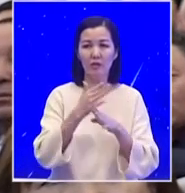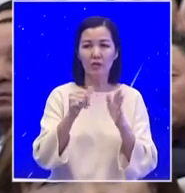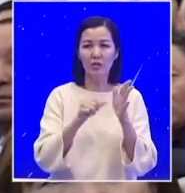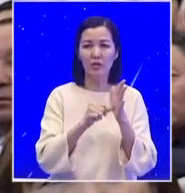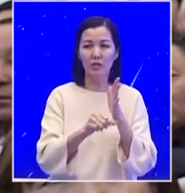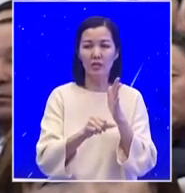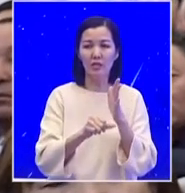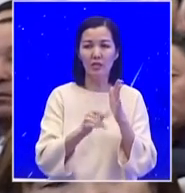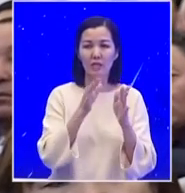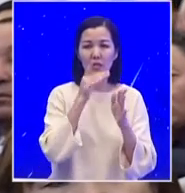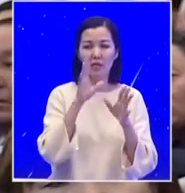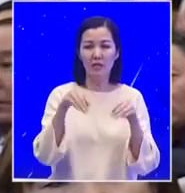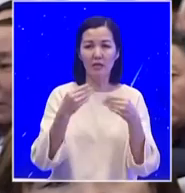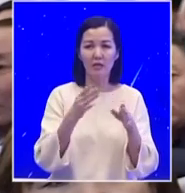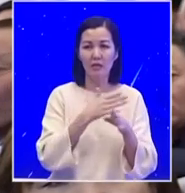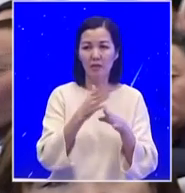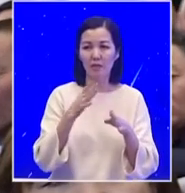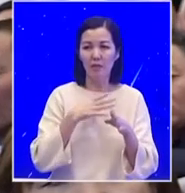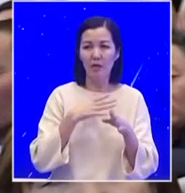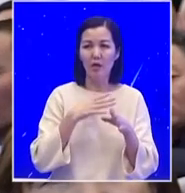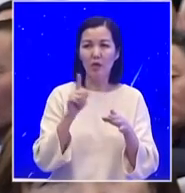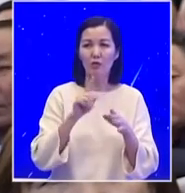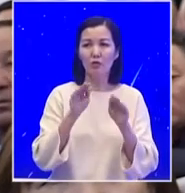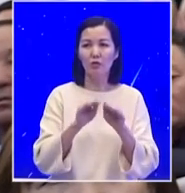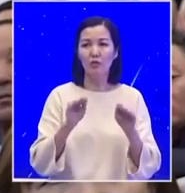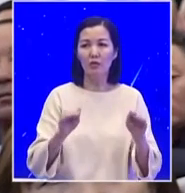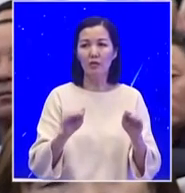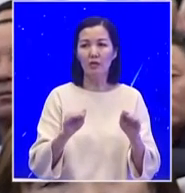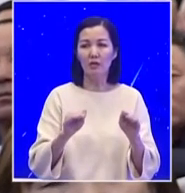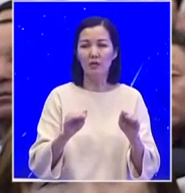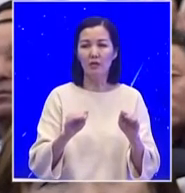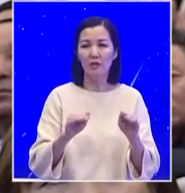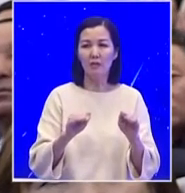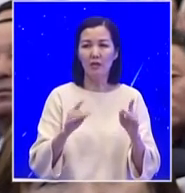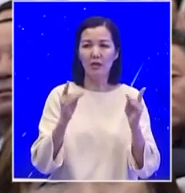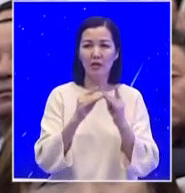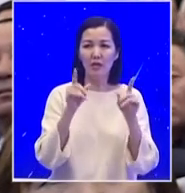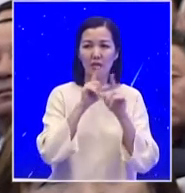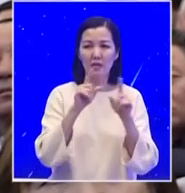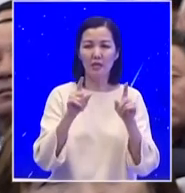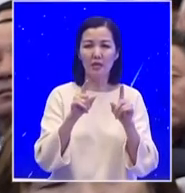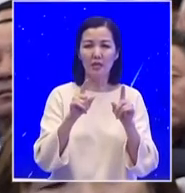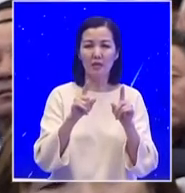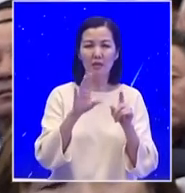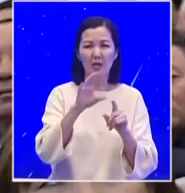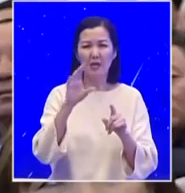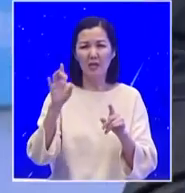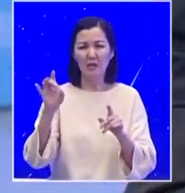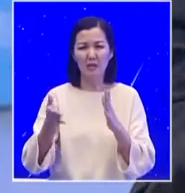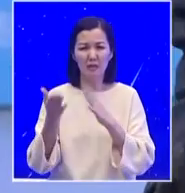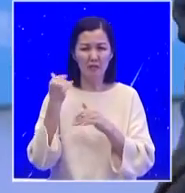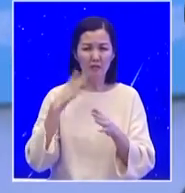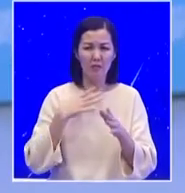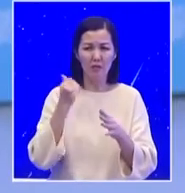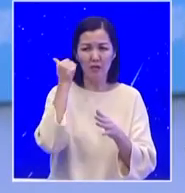60 лет. Когда мы проверили, мы увидели то, что дети там моются в ржавых поддонах. То есть фактически видно то, что там Советского Союза не было ничего.